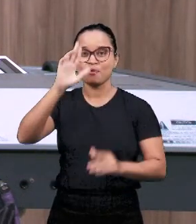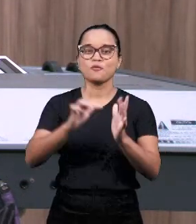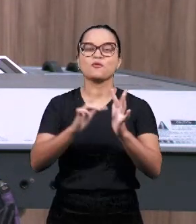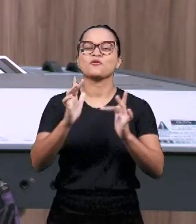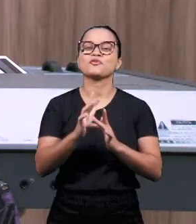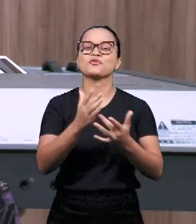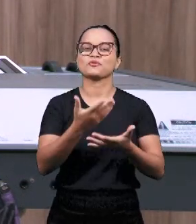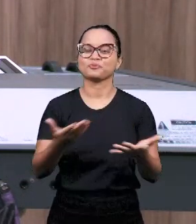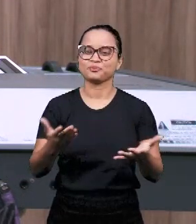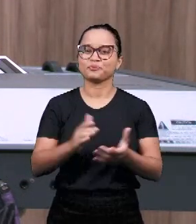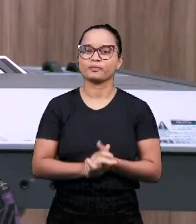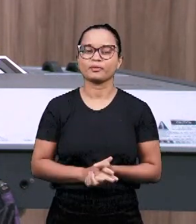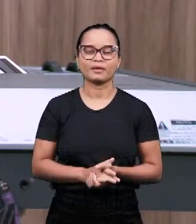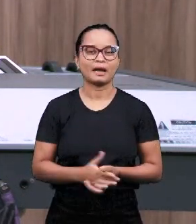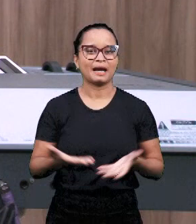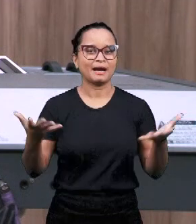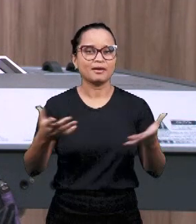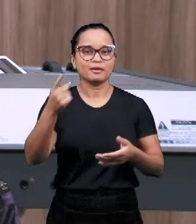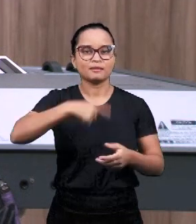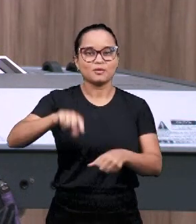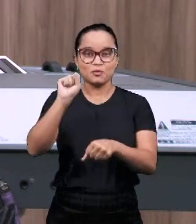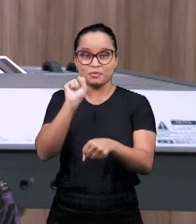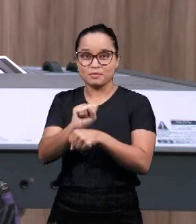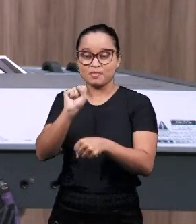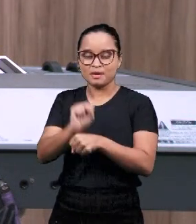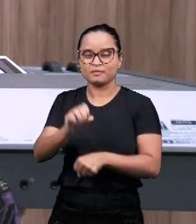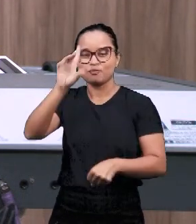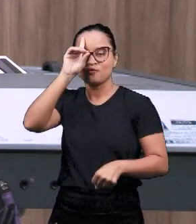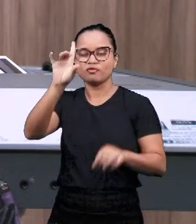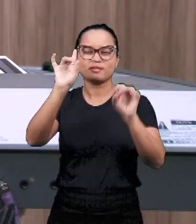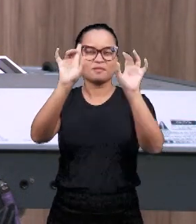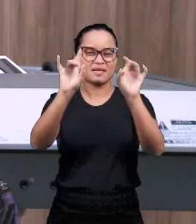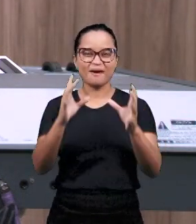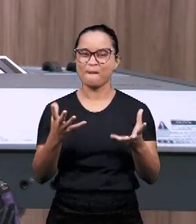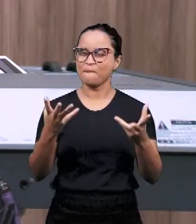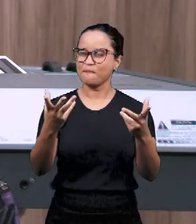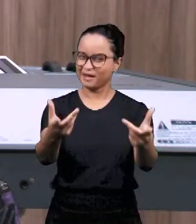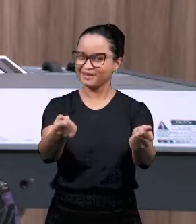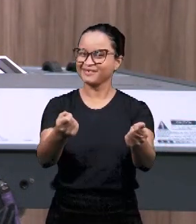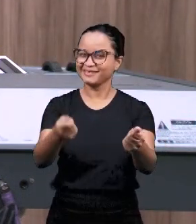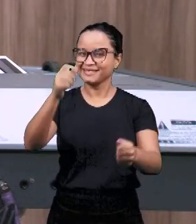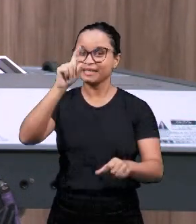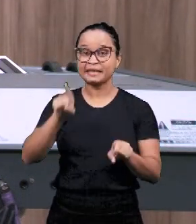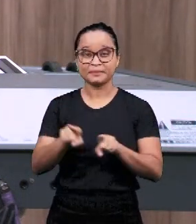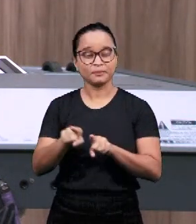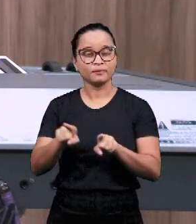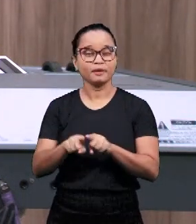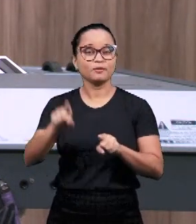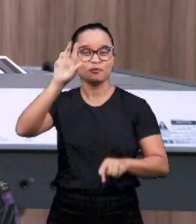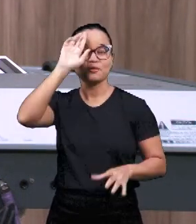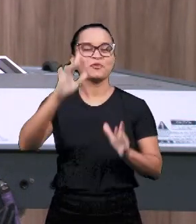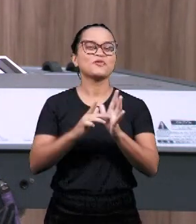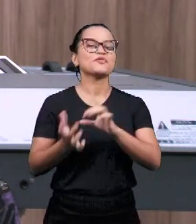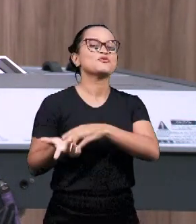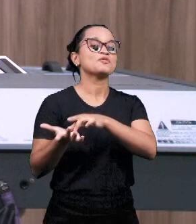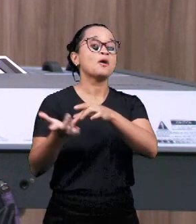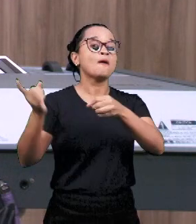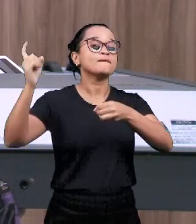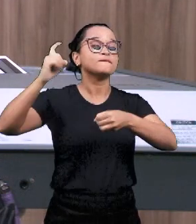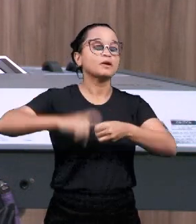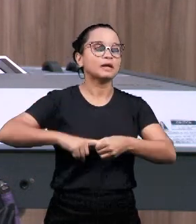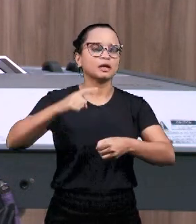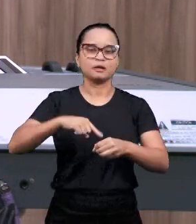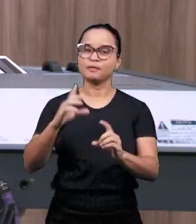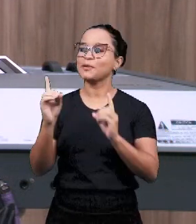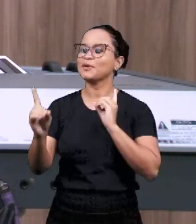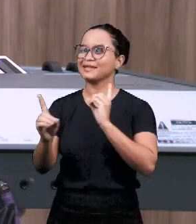Seigneur. Nous sommes en train d'attendre le grand et merveilleux jour de le retour du Seigneur Jésus. Et lui,